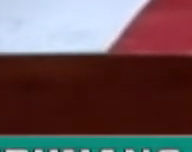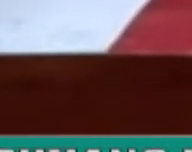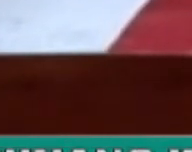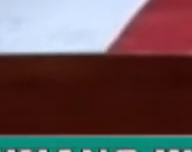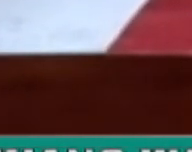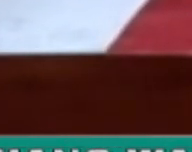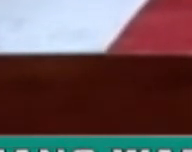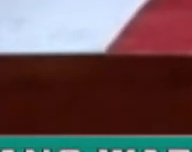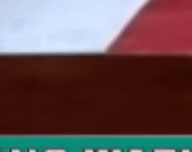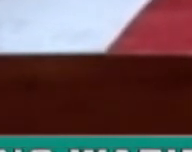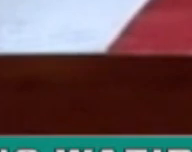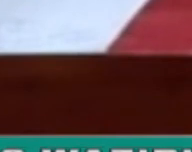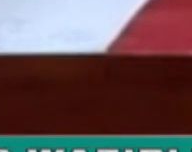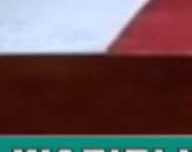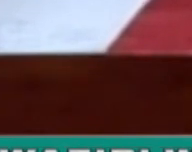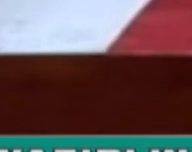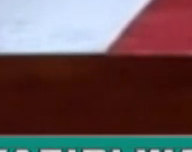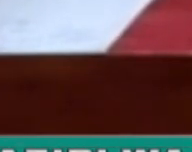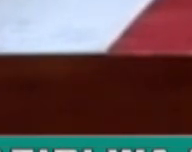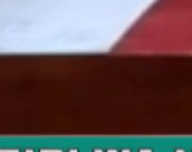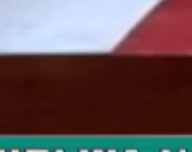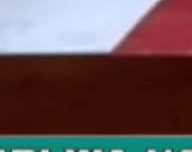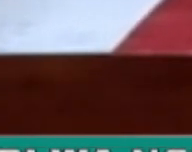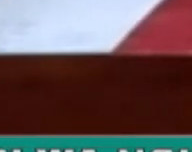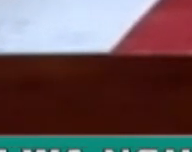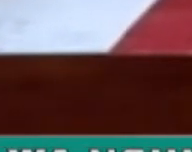kwa kuongeza uelewa na kuhamasisha